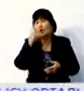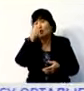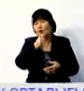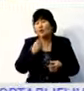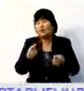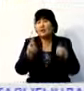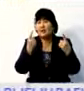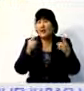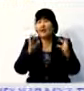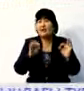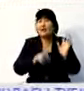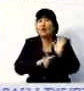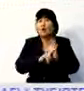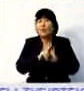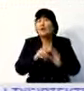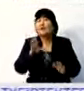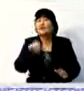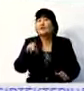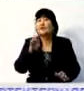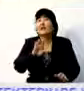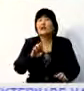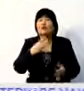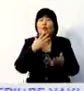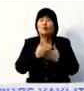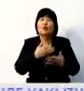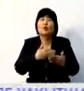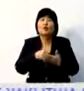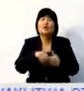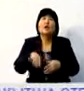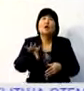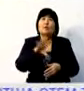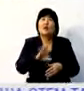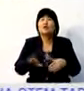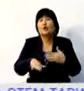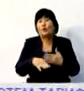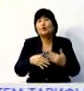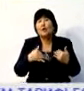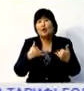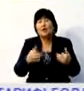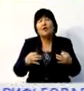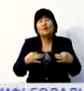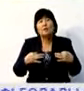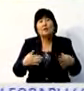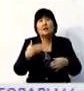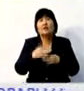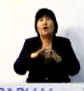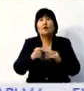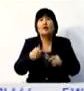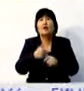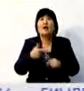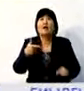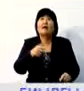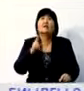мерейтой аясындағы игі бастамаларға сырдариялықтар да өз үлесін қосып, барынша қолдау көрсетті. Мерекелік кеште аудан әкімі